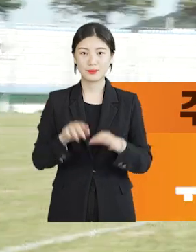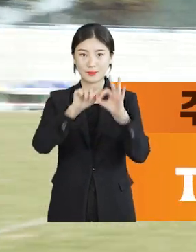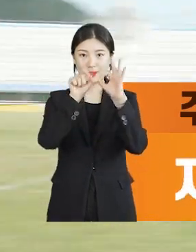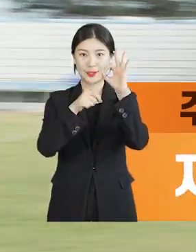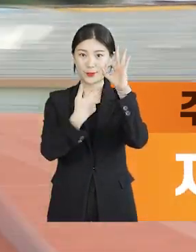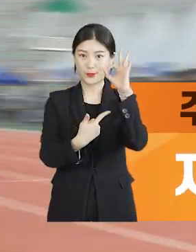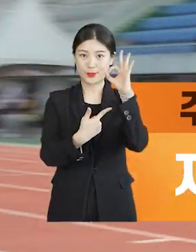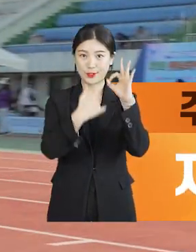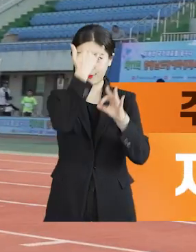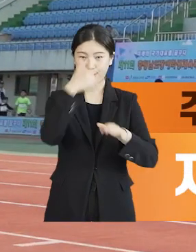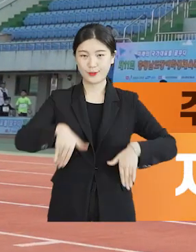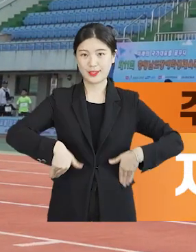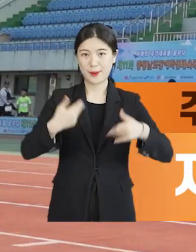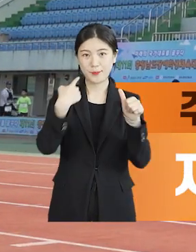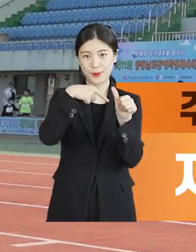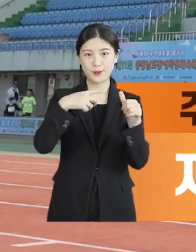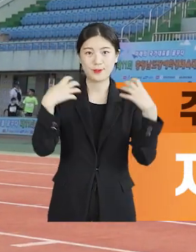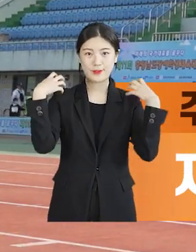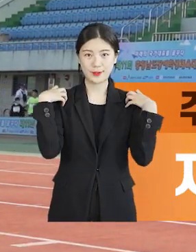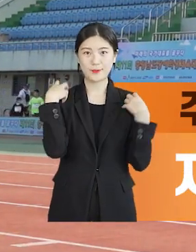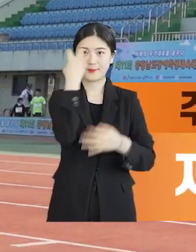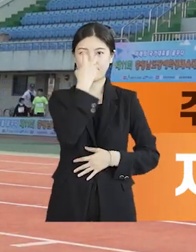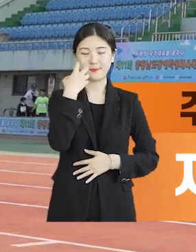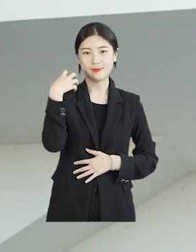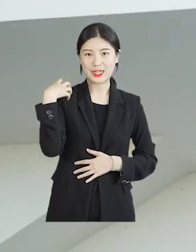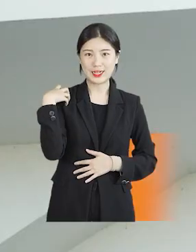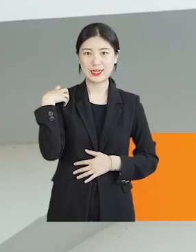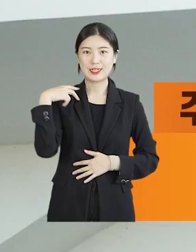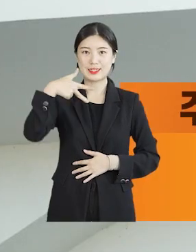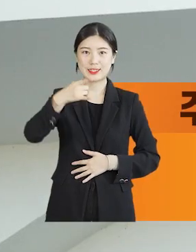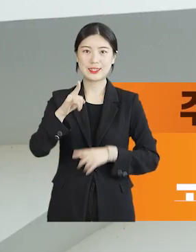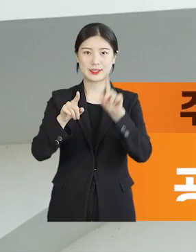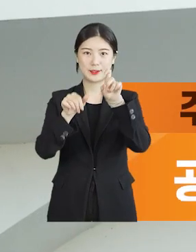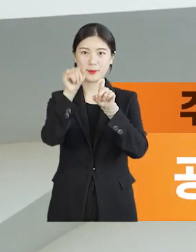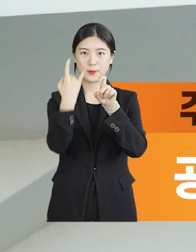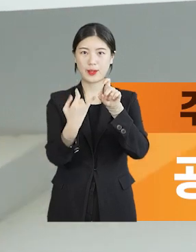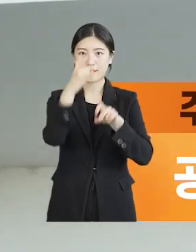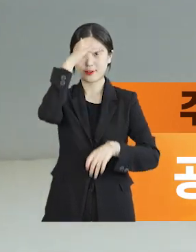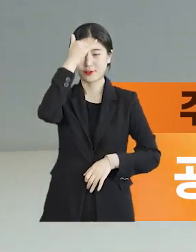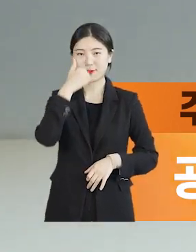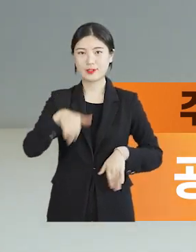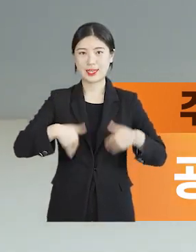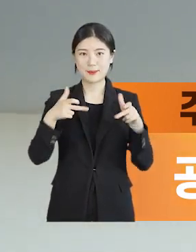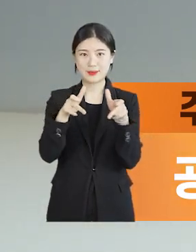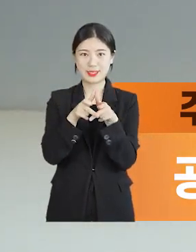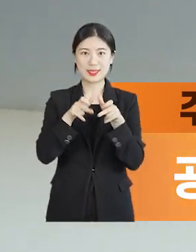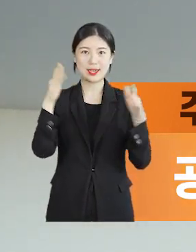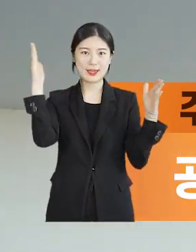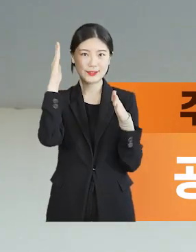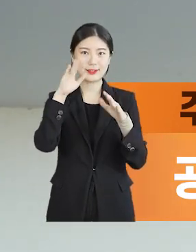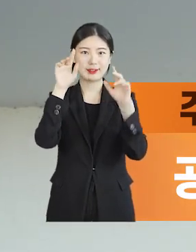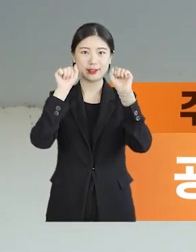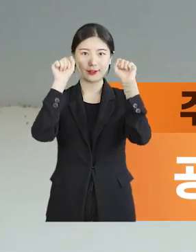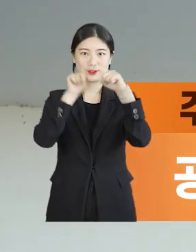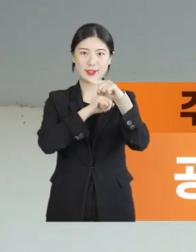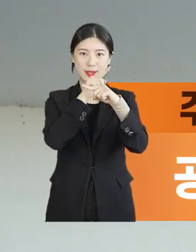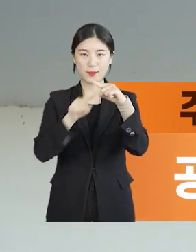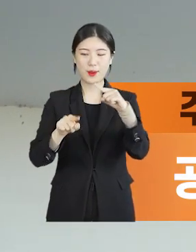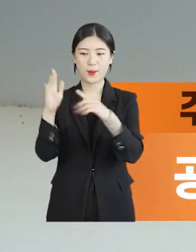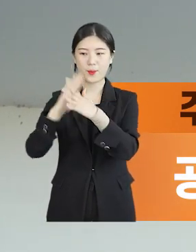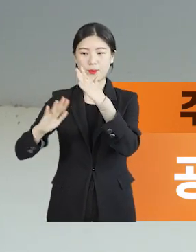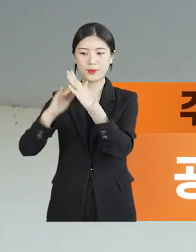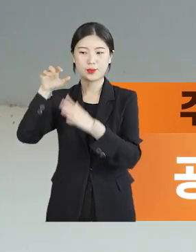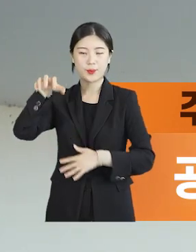지난 6일 충청남도 교육청이 주관하는 제11회 충청남도 장애학생 체육대회가